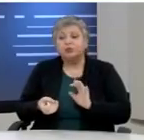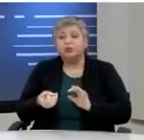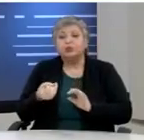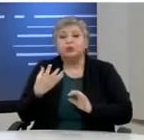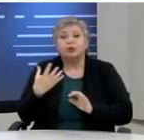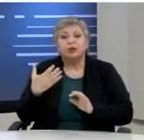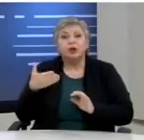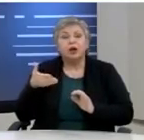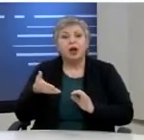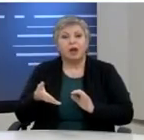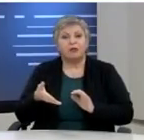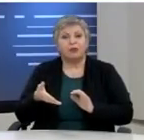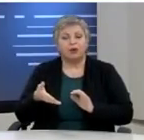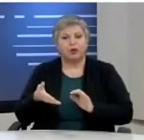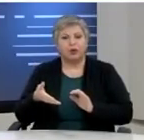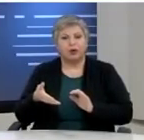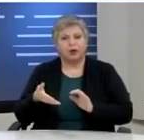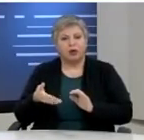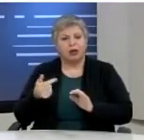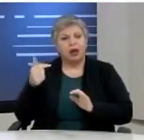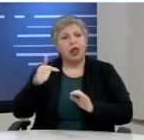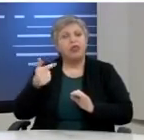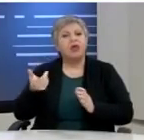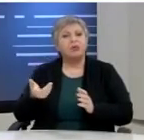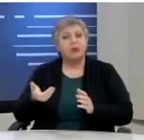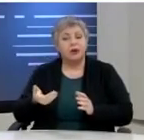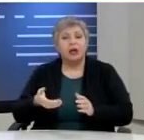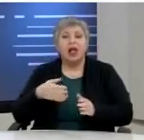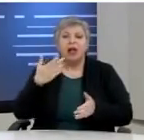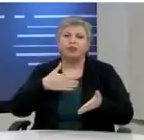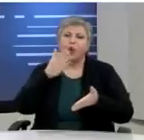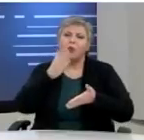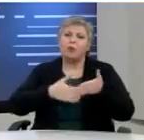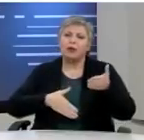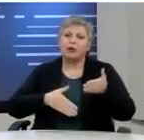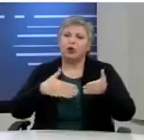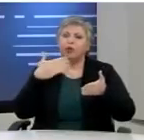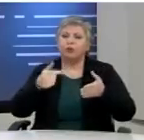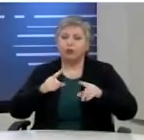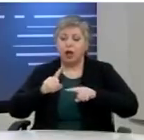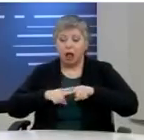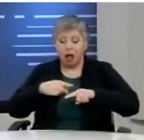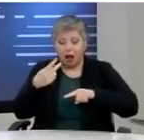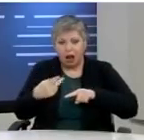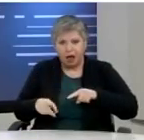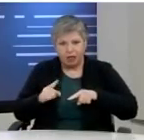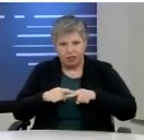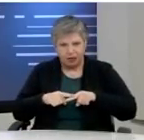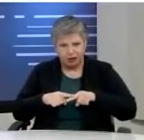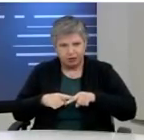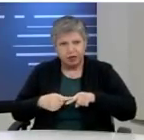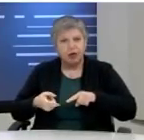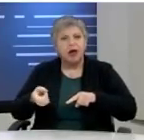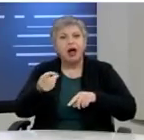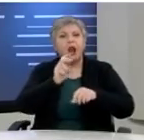της Μακεδονίας, λίγο πάνω από το μισό κατέχει η Ελλάδα, ένα άλλο μεγάλο μέρος